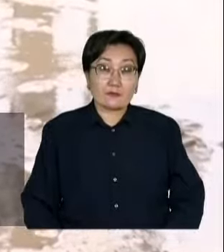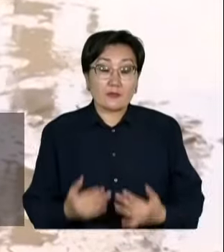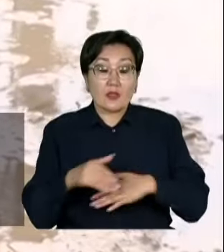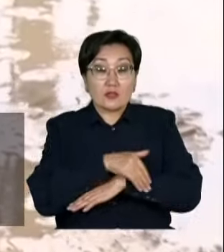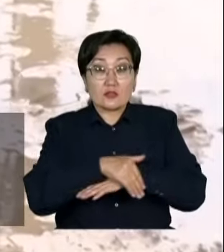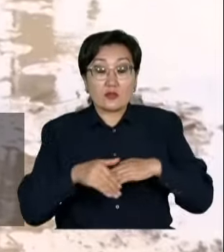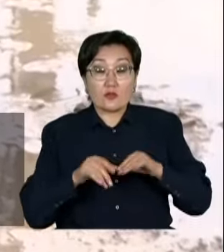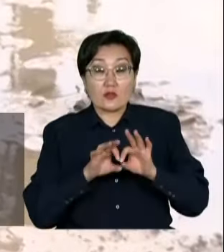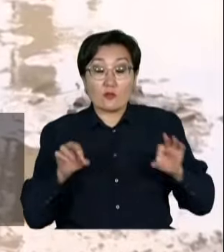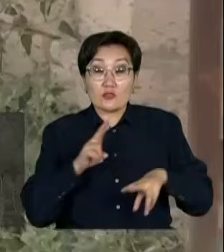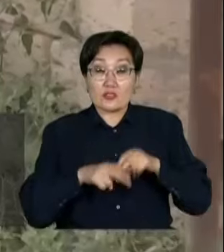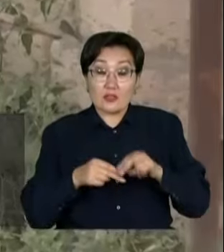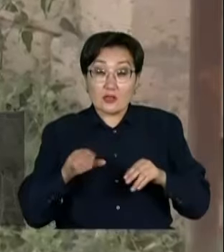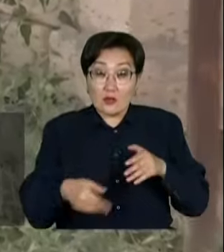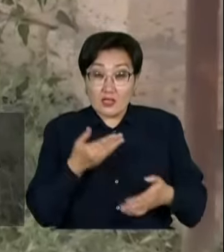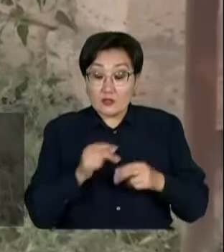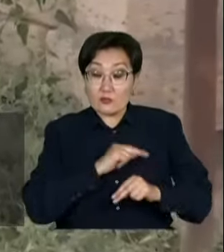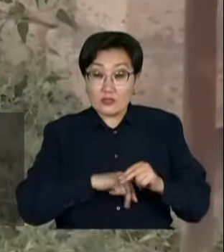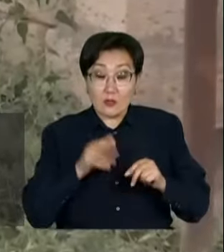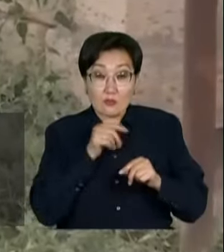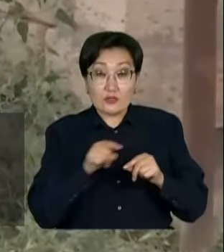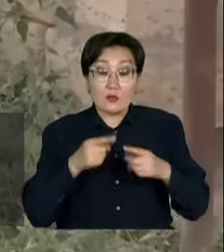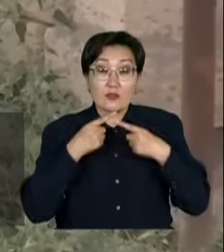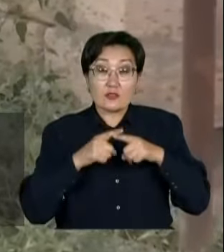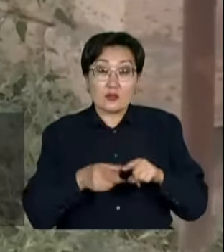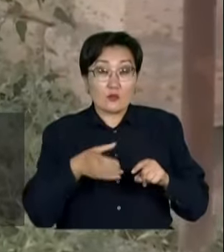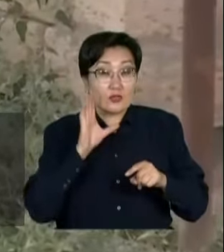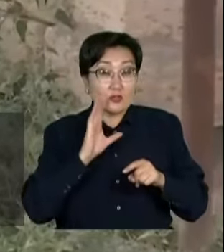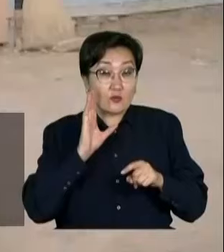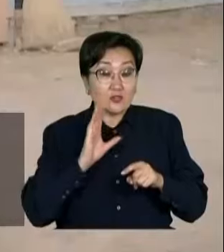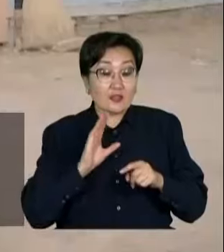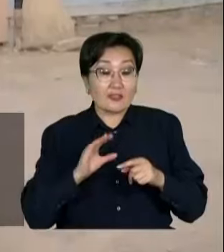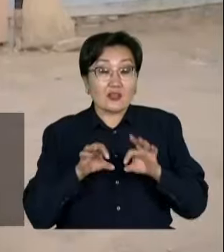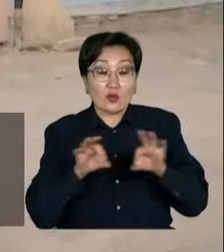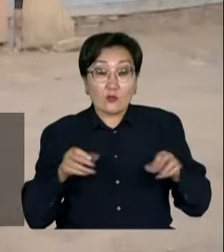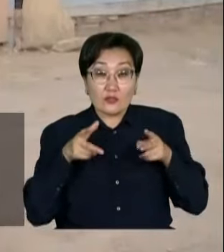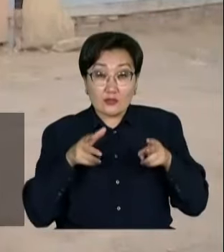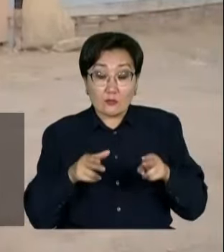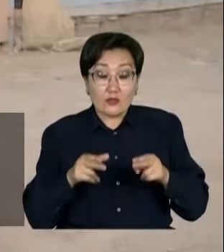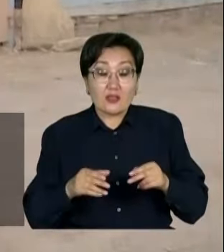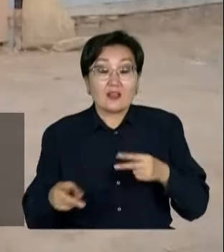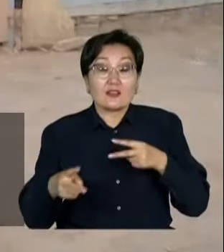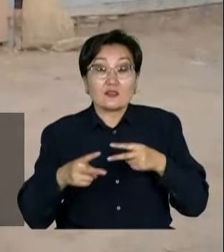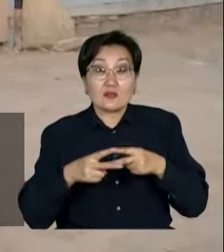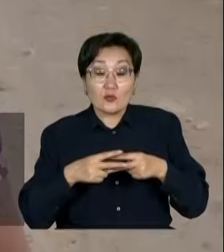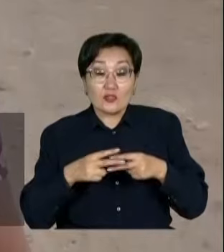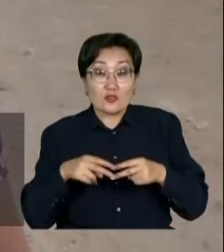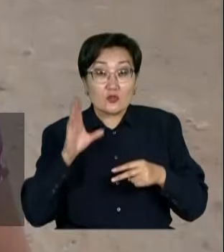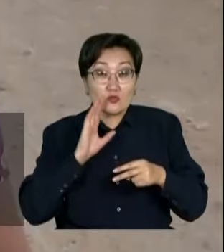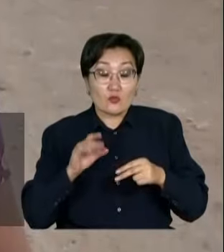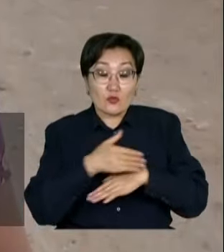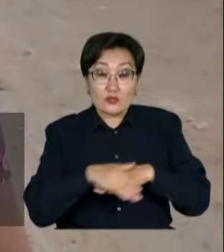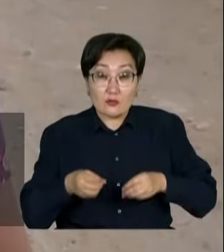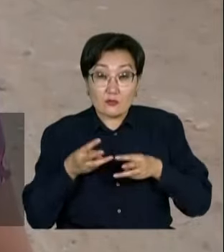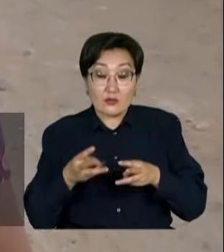Көшеге құбыр жүргізу үшін қазу жұмыстары барысында техника ауыз судың құбырын кесіп кеткен. Салдарынан тұрғын үйге келетін су көшеге ағыпты. Мердігер мекеме